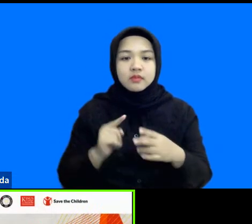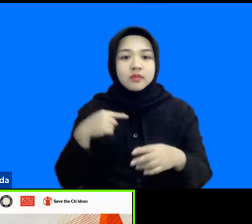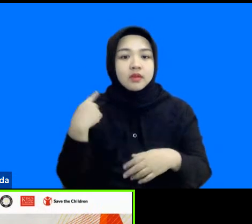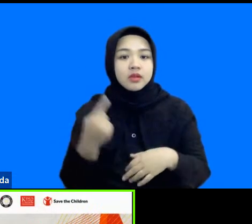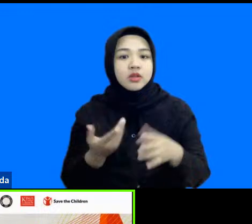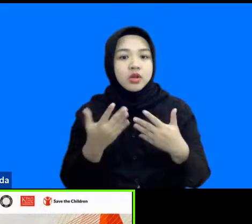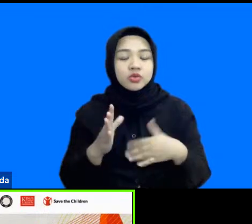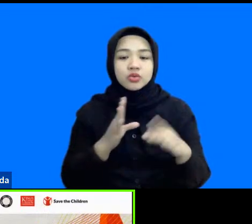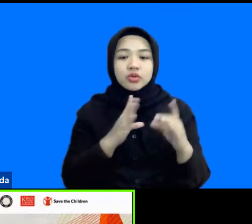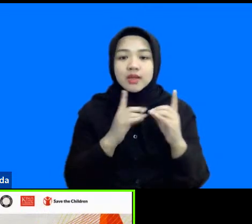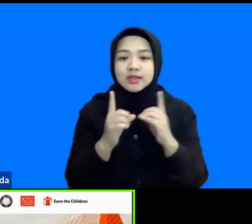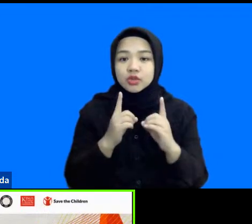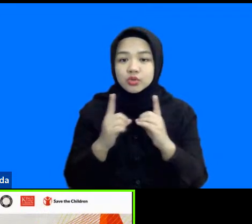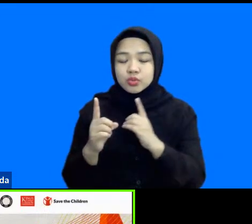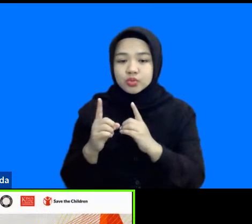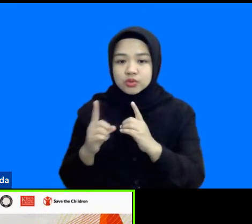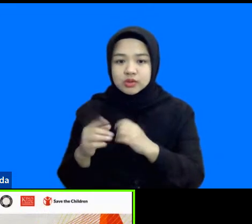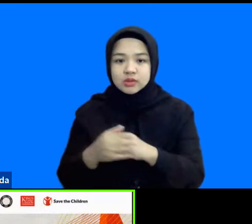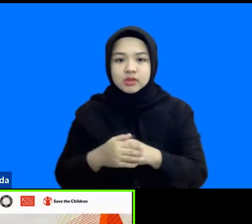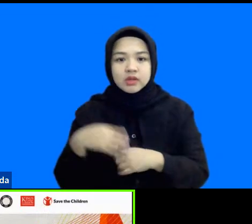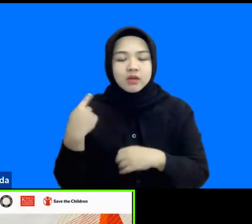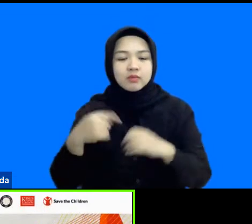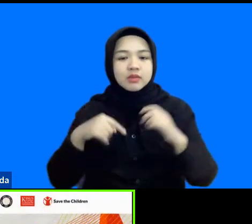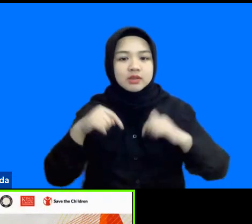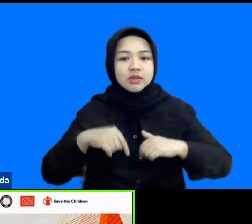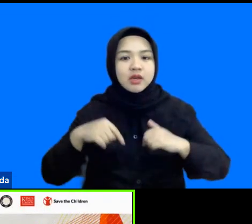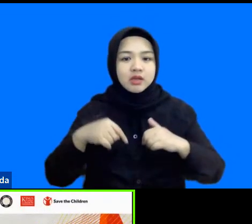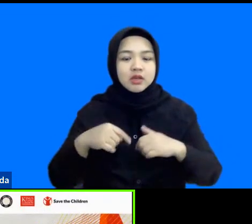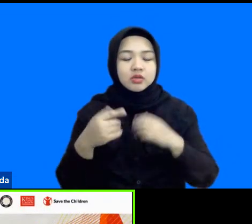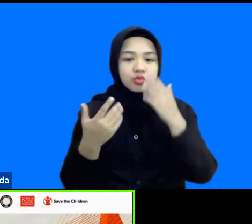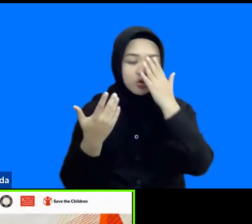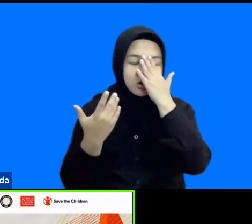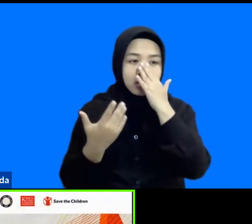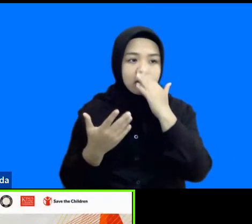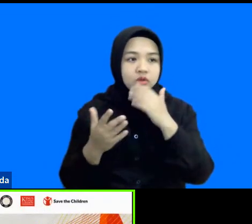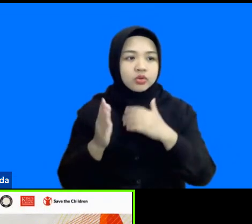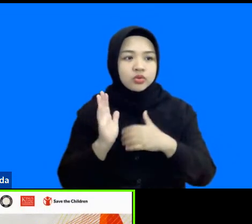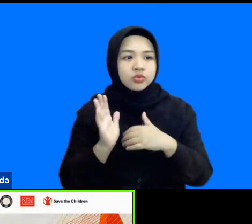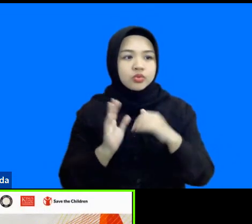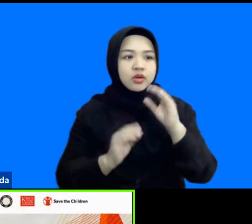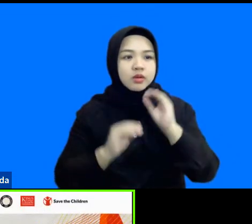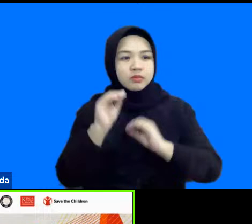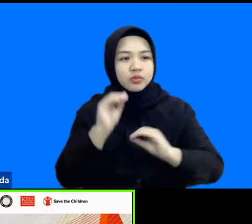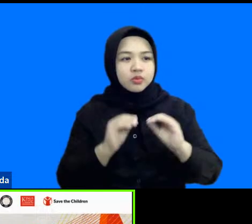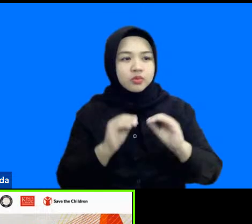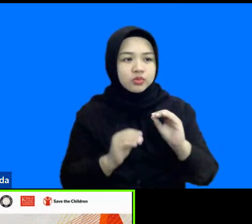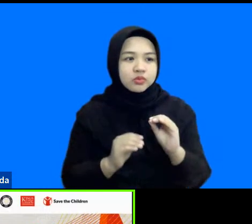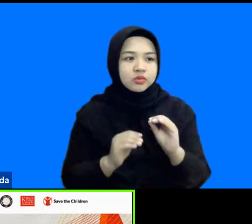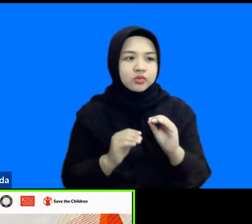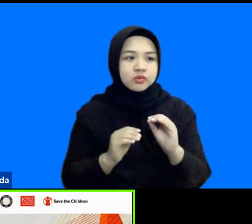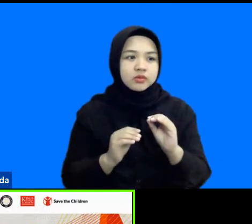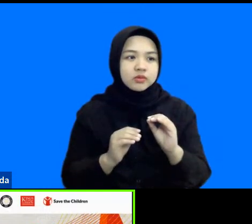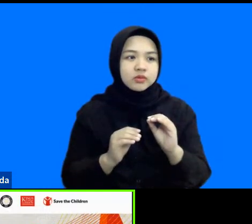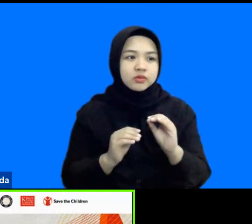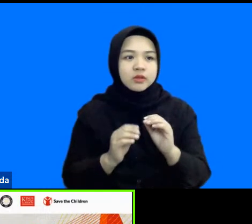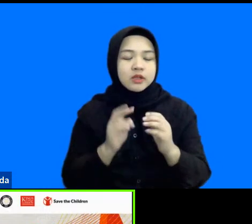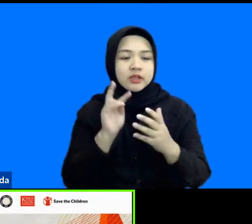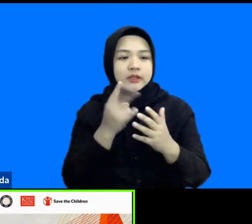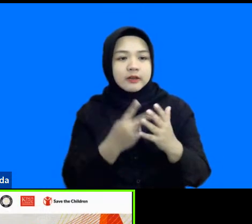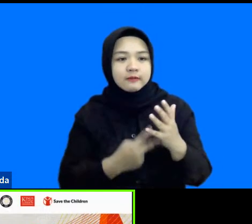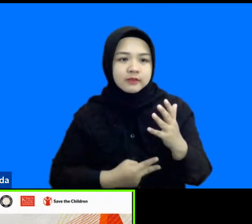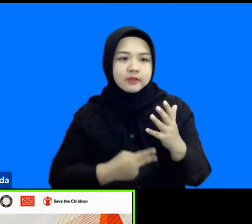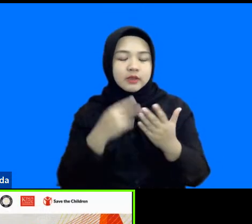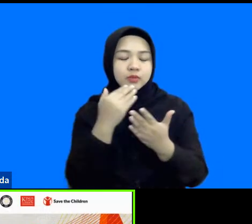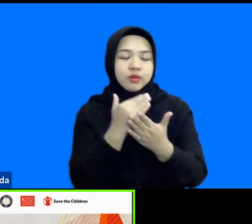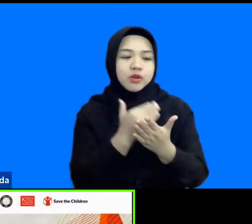sudah berdiskusi karena kami sekarang juga sedang apa namanya merancang untuk revisi uh,